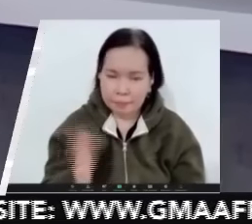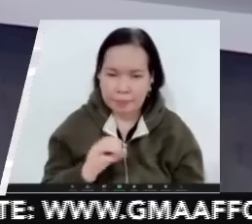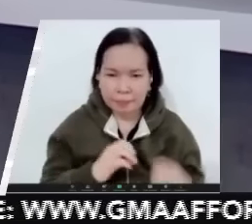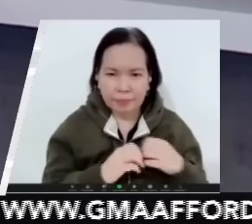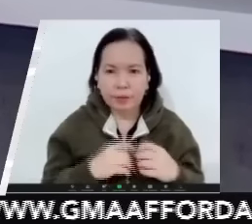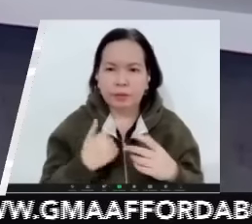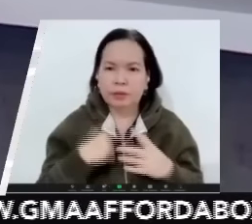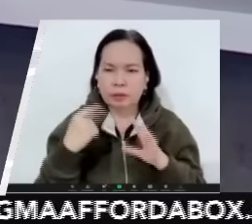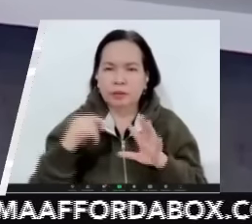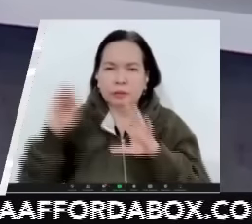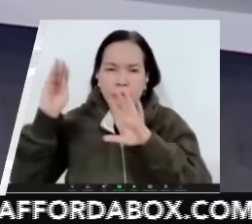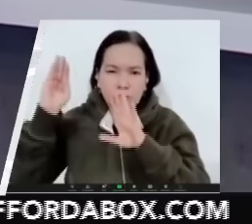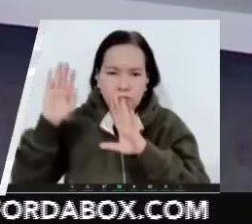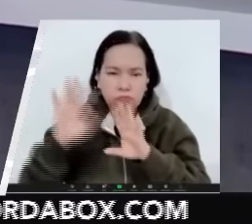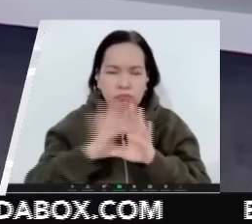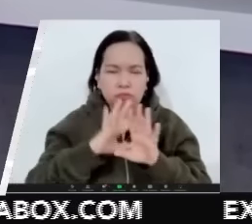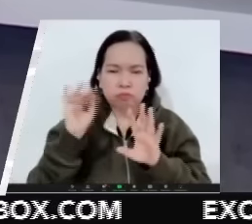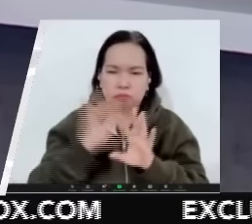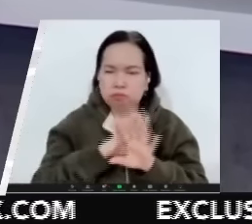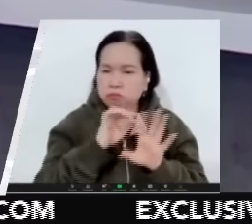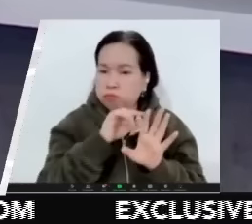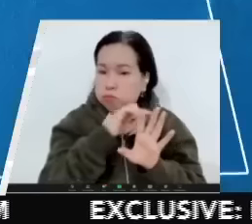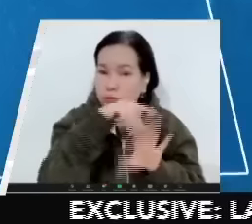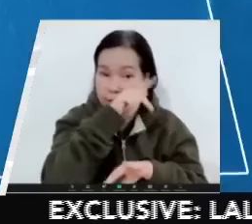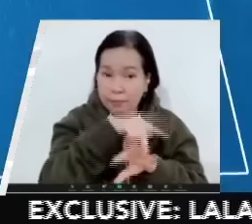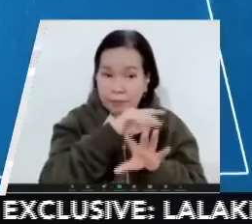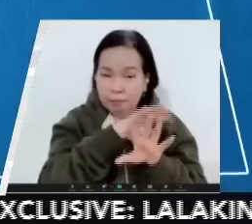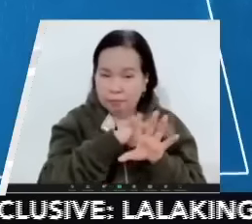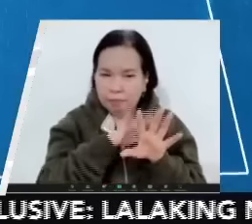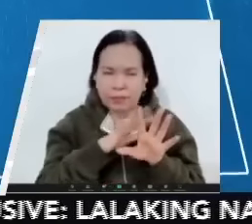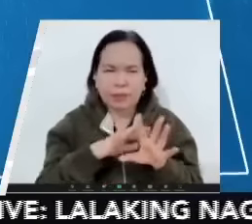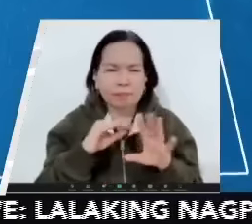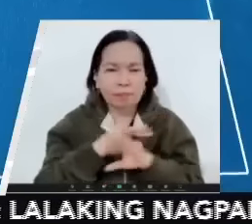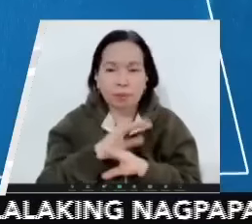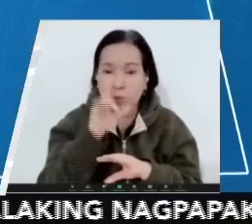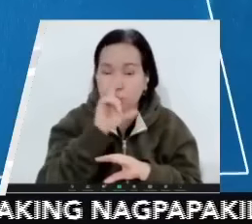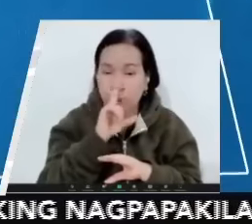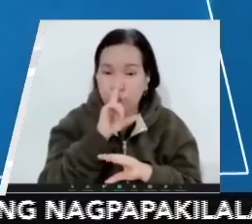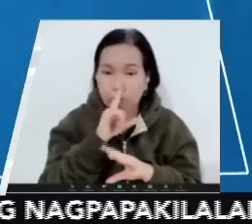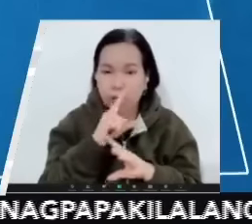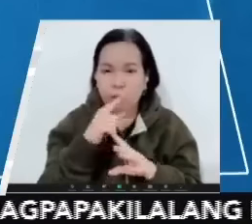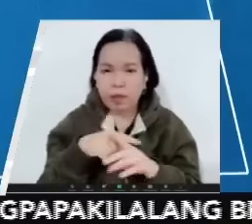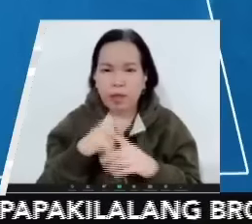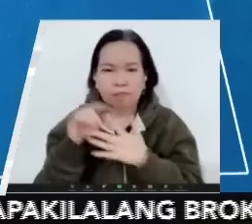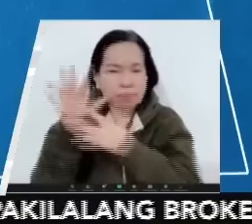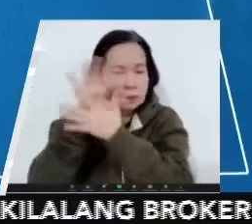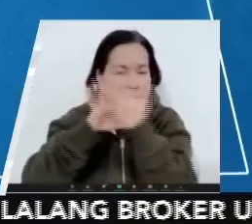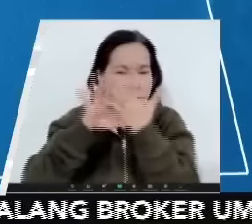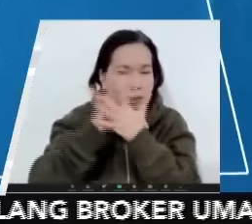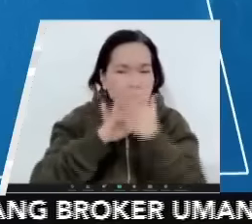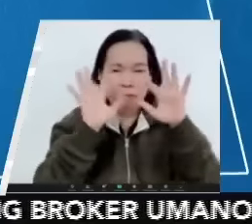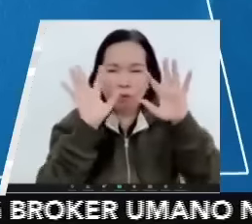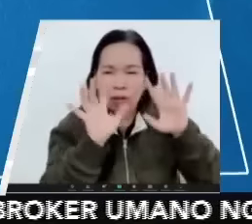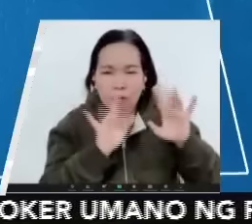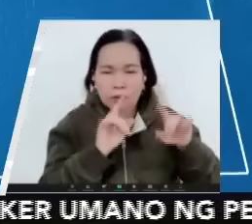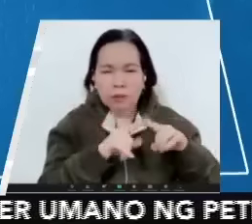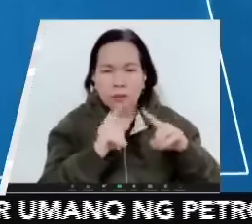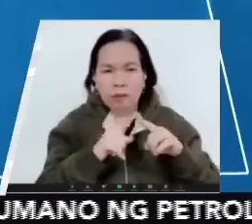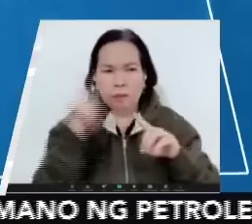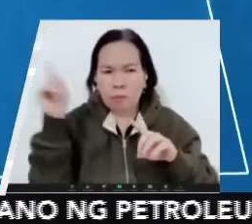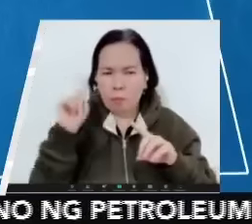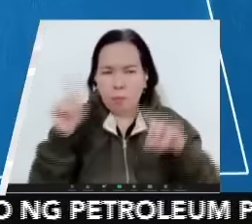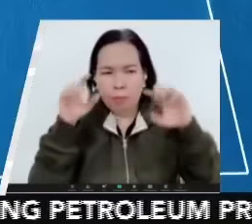ang nakakaapekto sa malaking bahagi ng Luzon. Magdadala po yan ng maulap na panahon na may kalat-kalat na ulan at thunderstorms